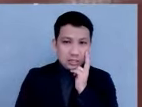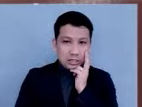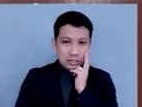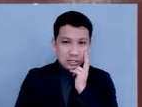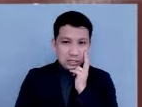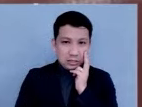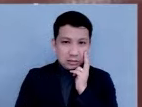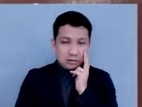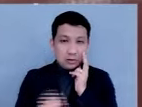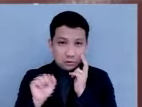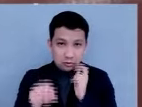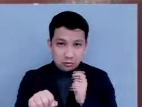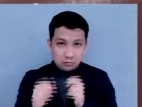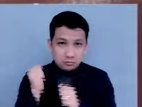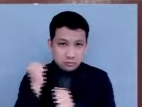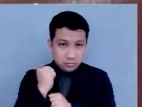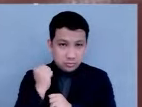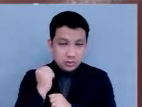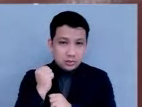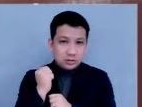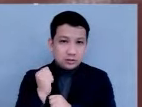sana po